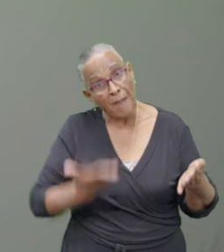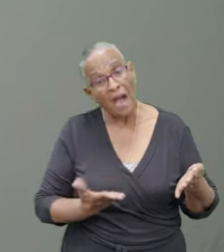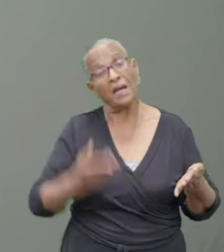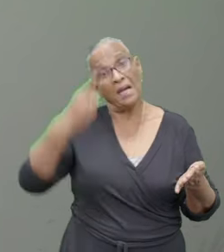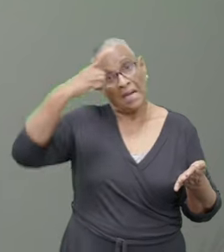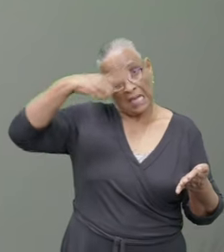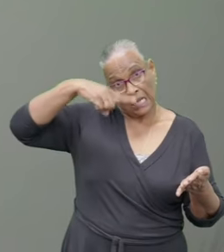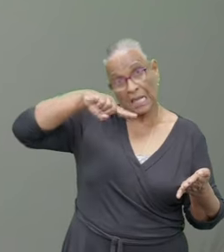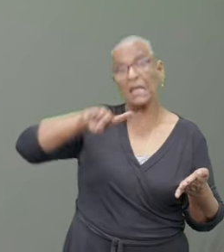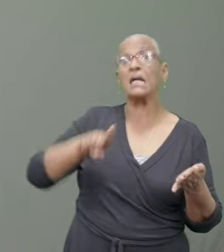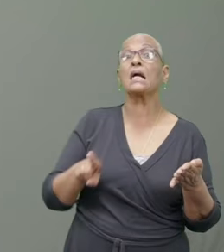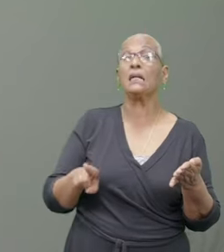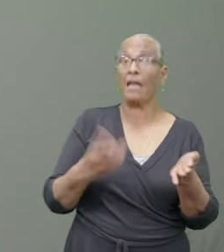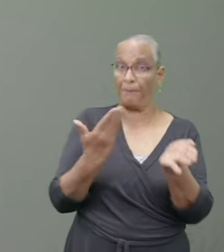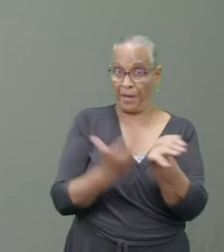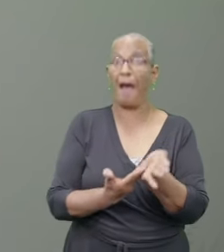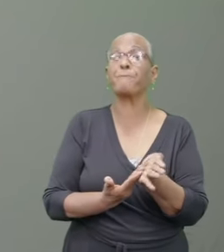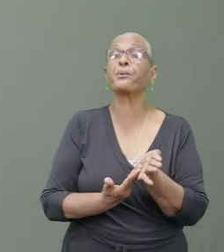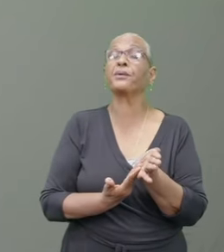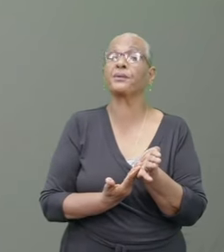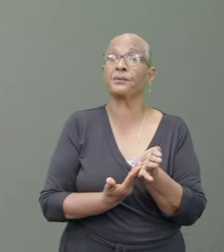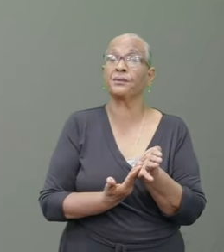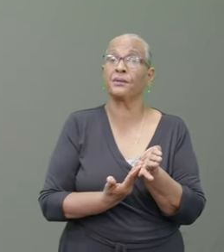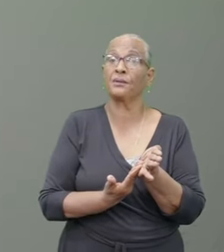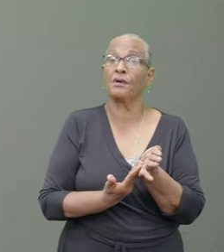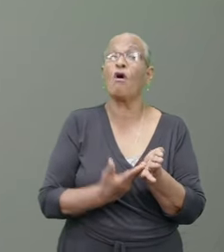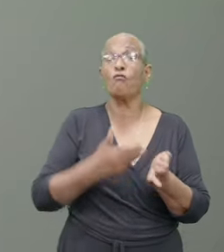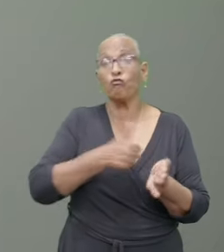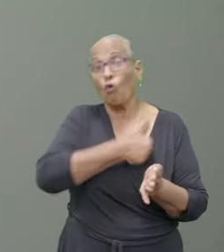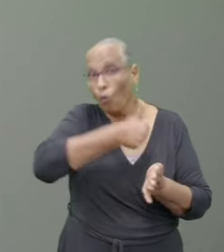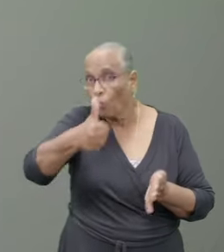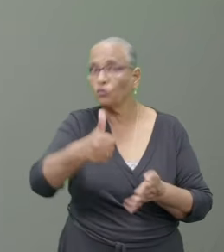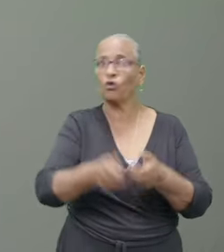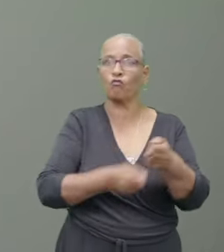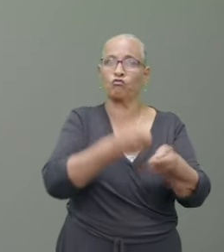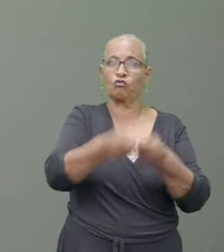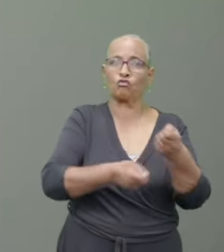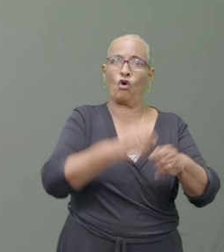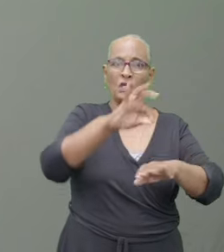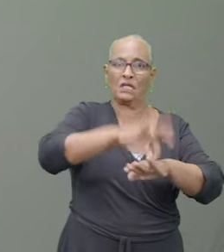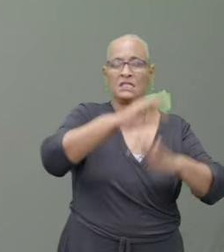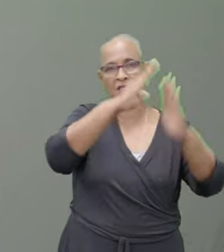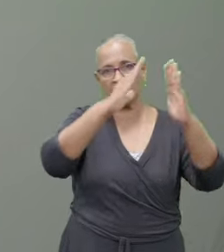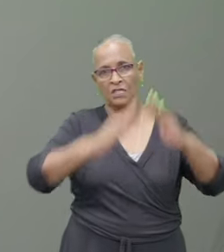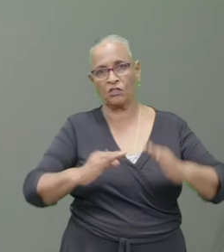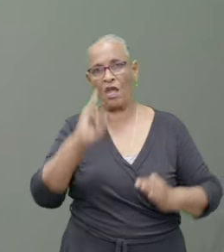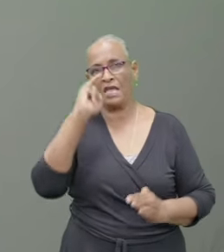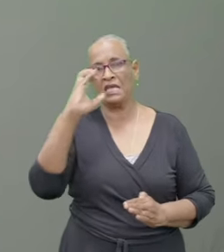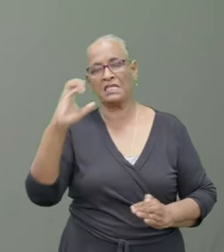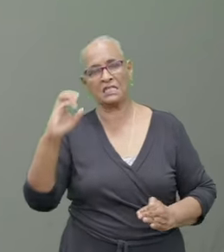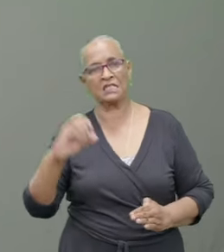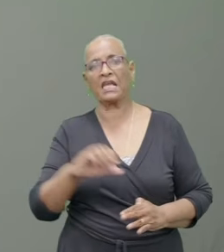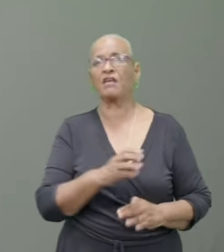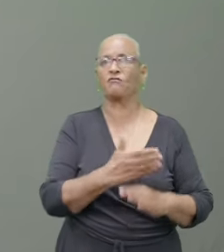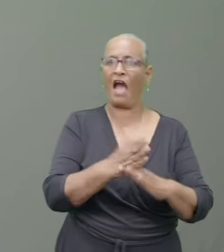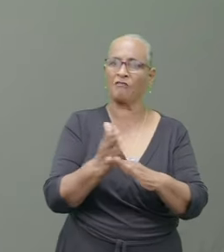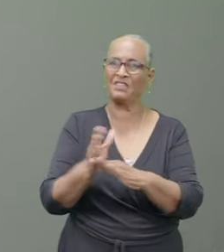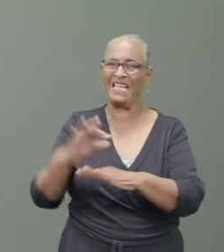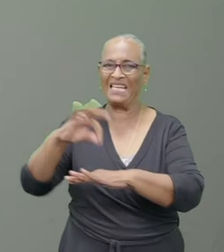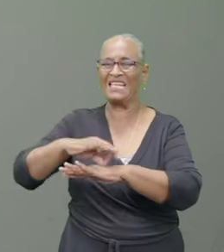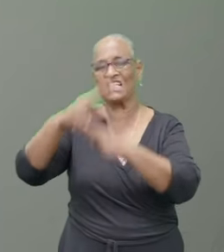bekwaamheid kan aantonen voor topklinische zorg. Dan praten we over de IC. Er zijn een aantal groepen